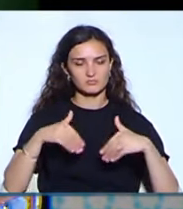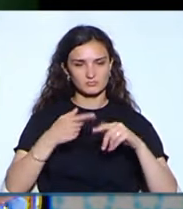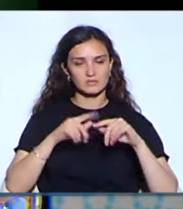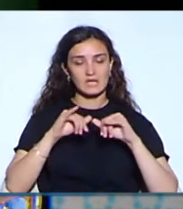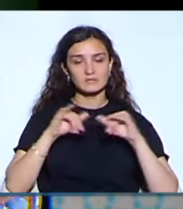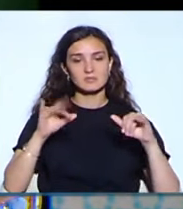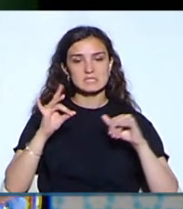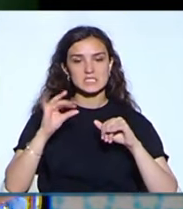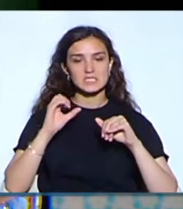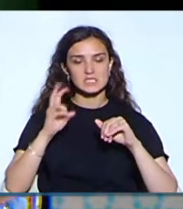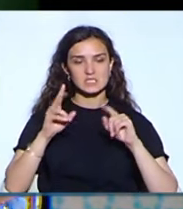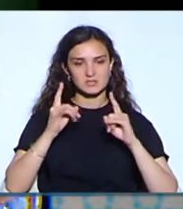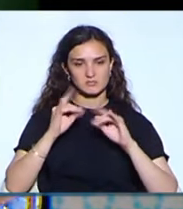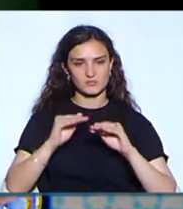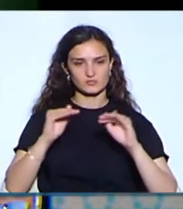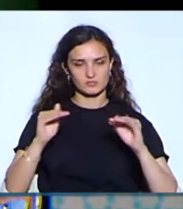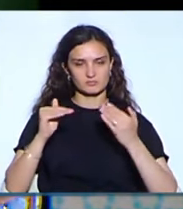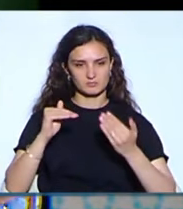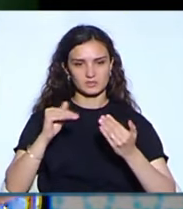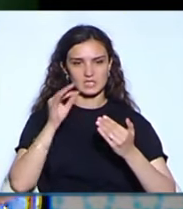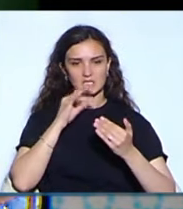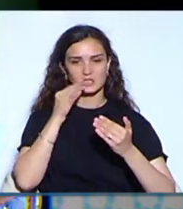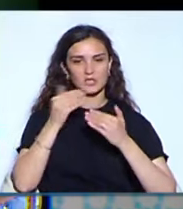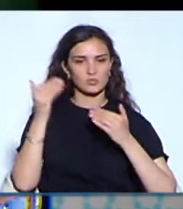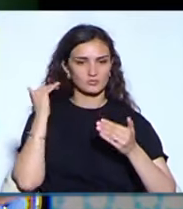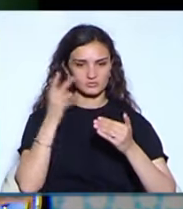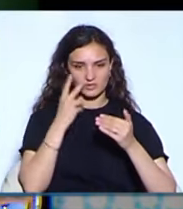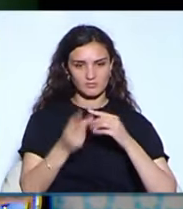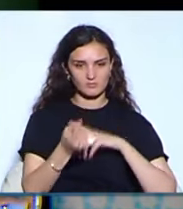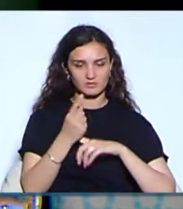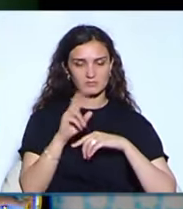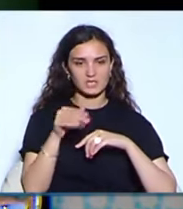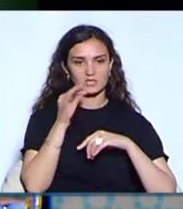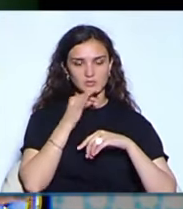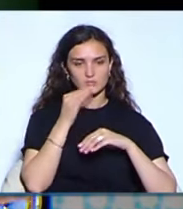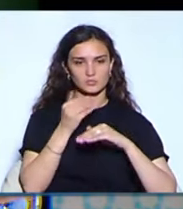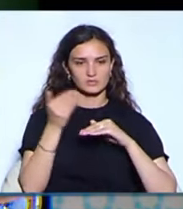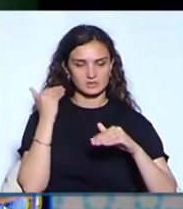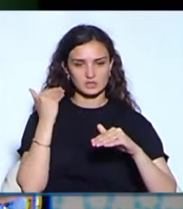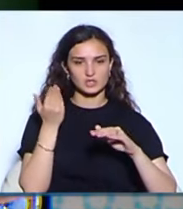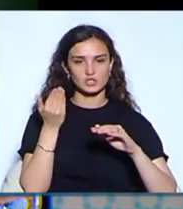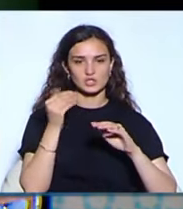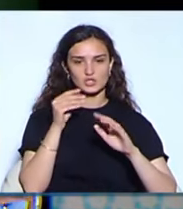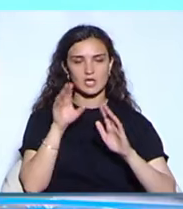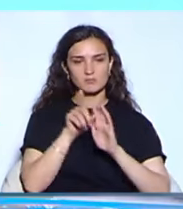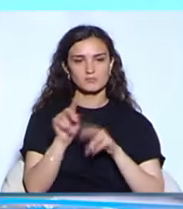დაყოვნების რისკის ქვეშ მყოფი ბავშვების ადრეული გამოვლენა და ადრეული